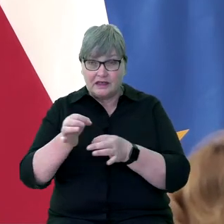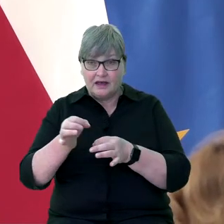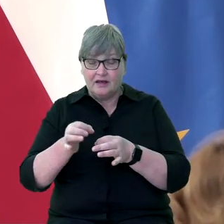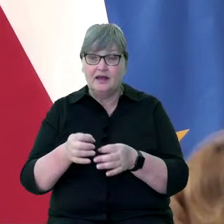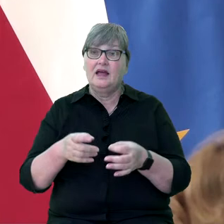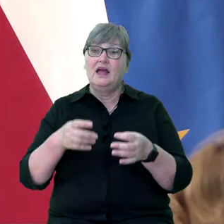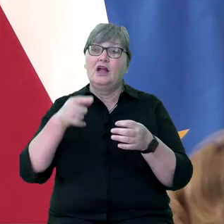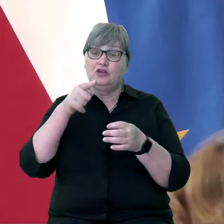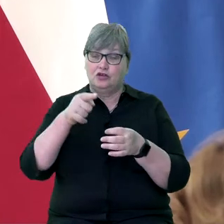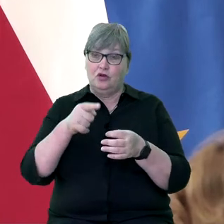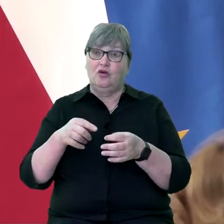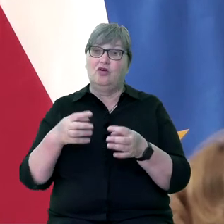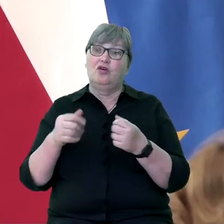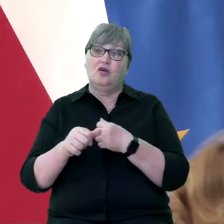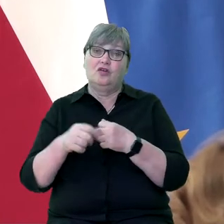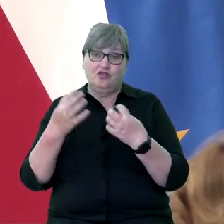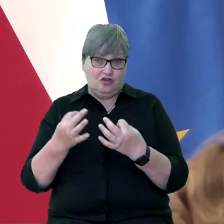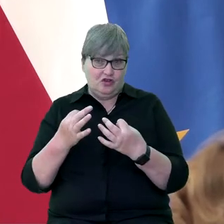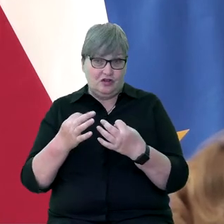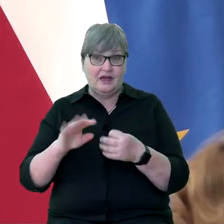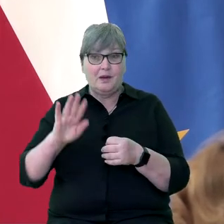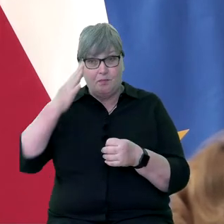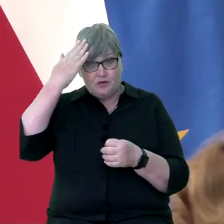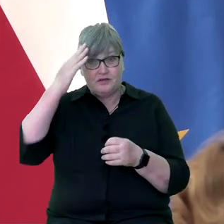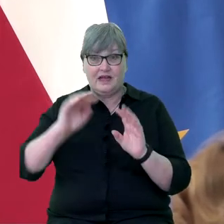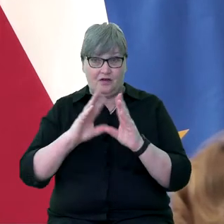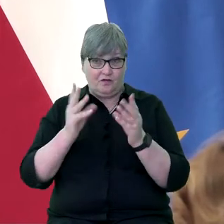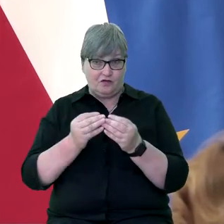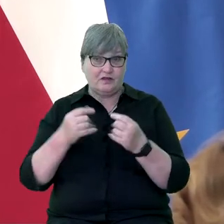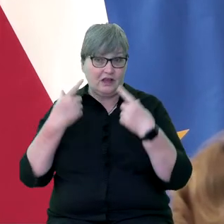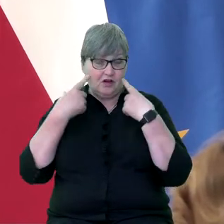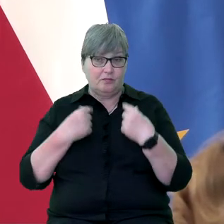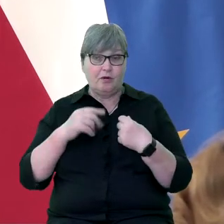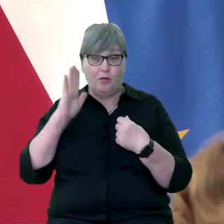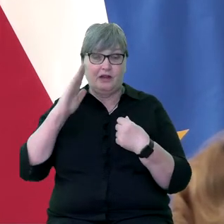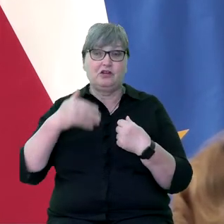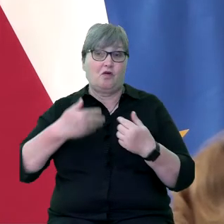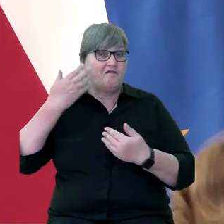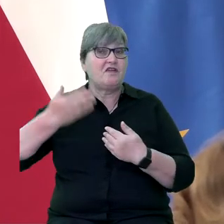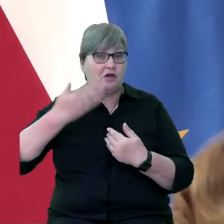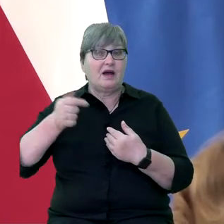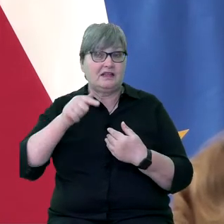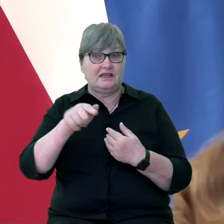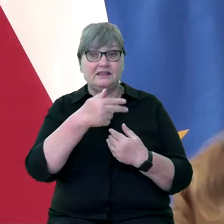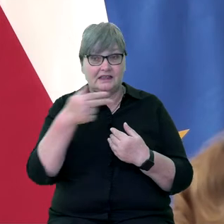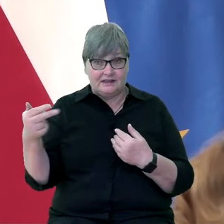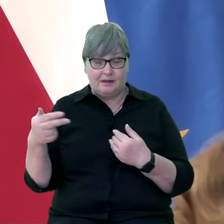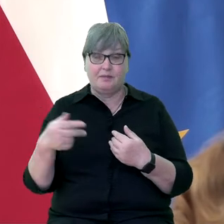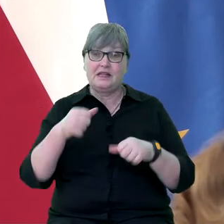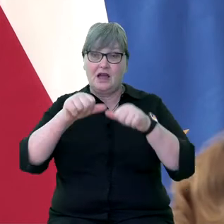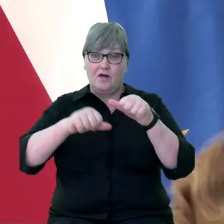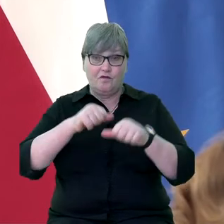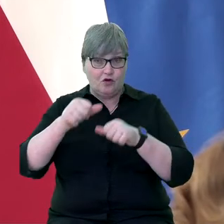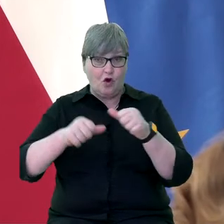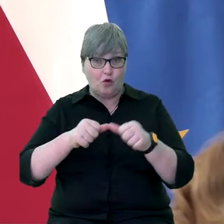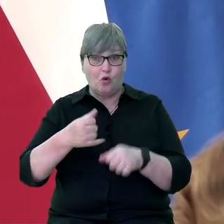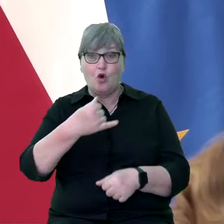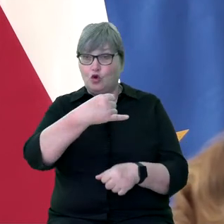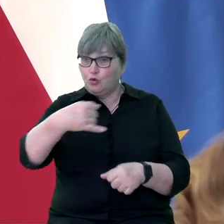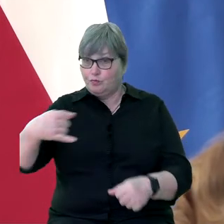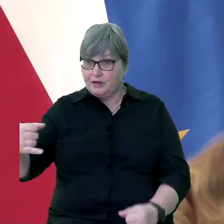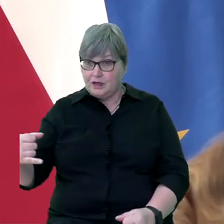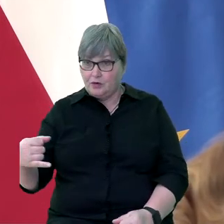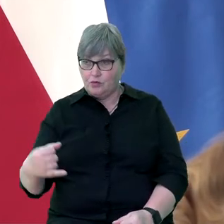Państwu prelegenci uczestniczący w dzisiejszej konferencji. W roku tak ważnego jubileuszu ta pogłębiona,